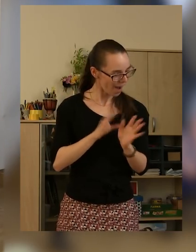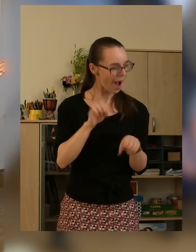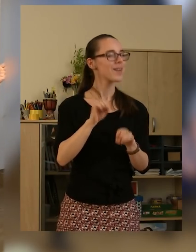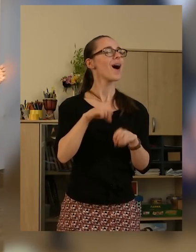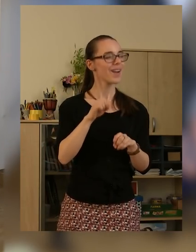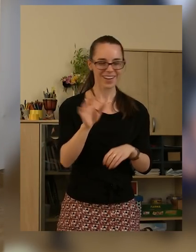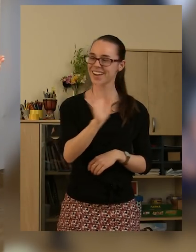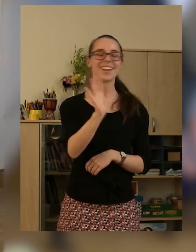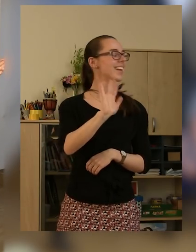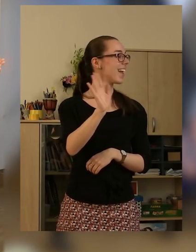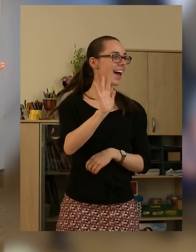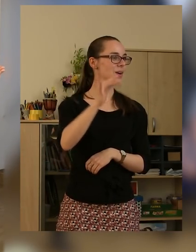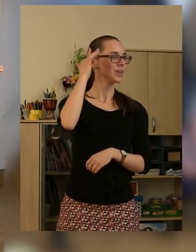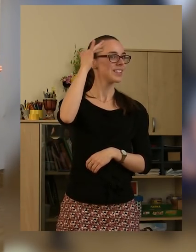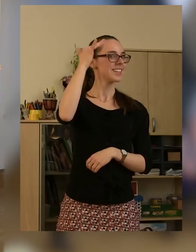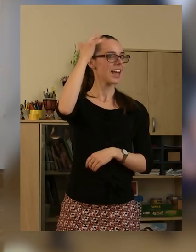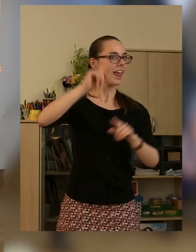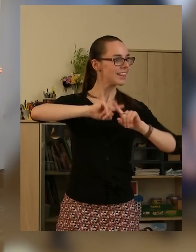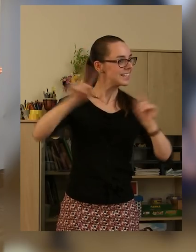určitý směr vašeho vědomí.